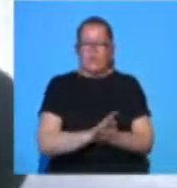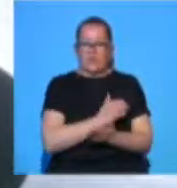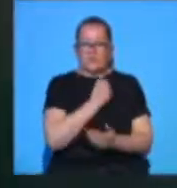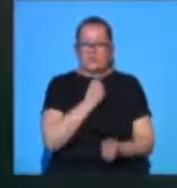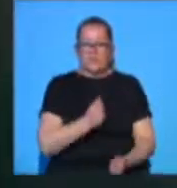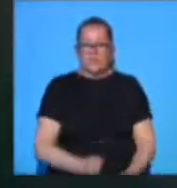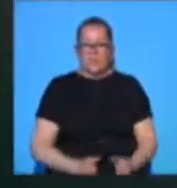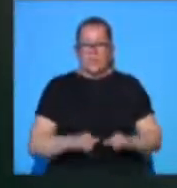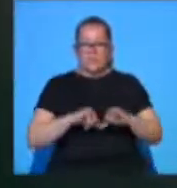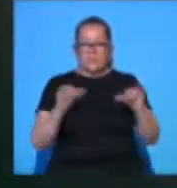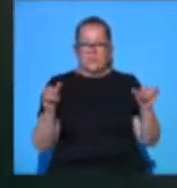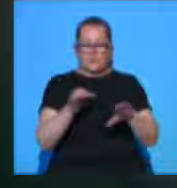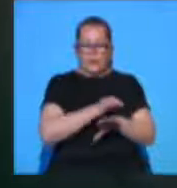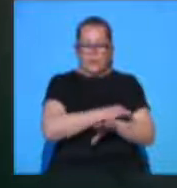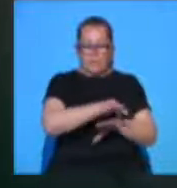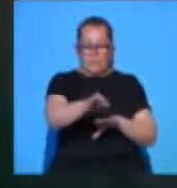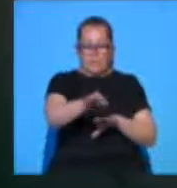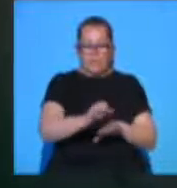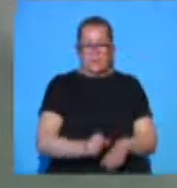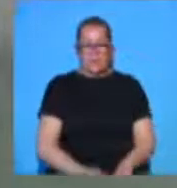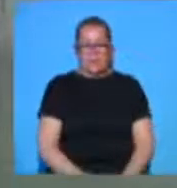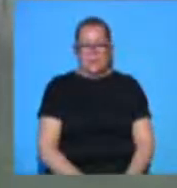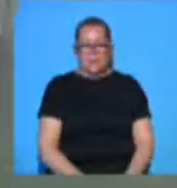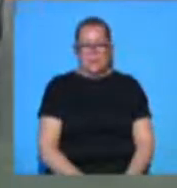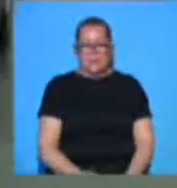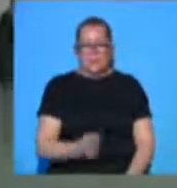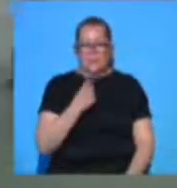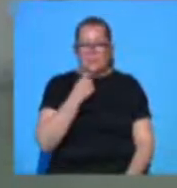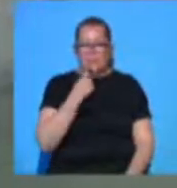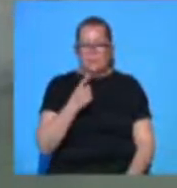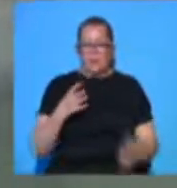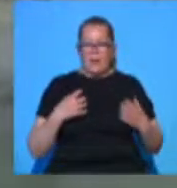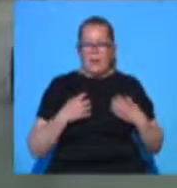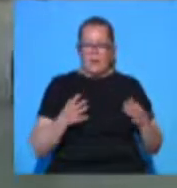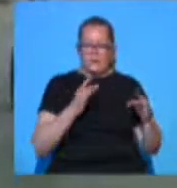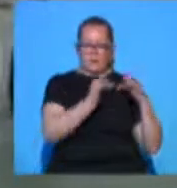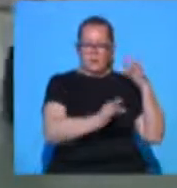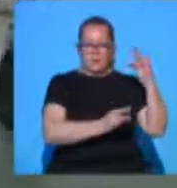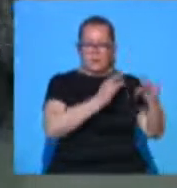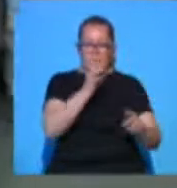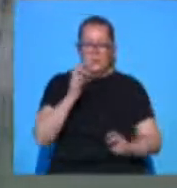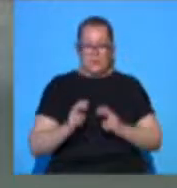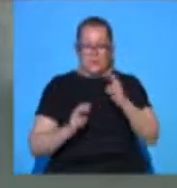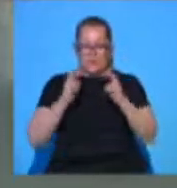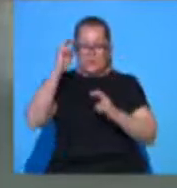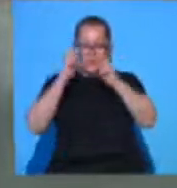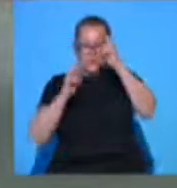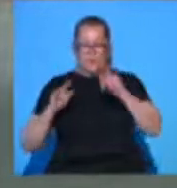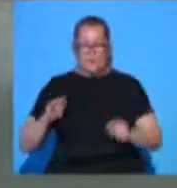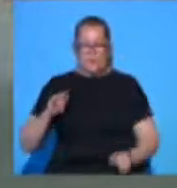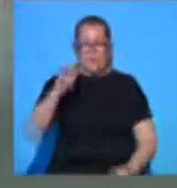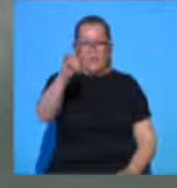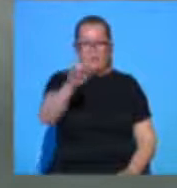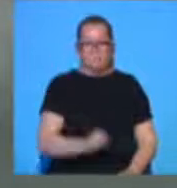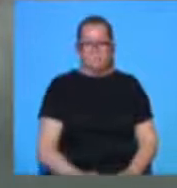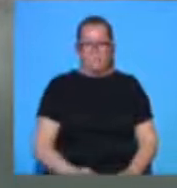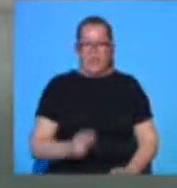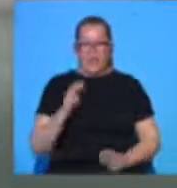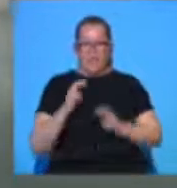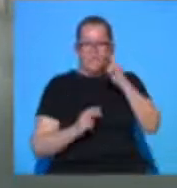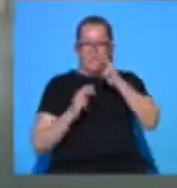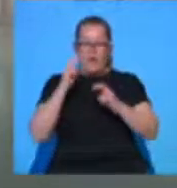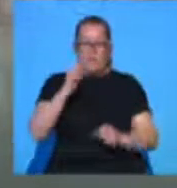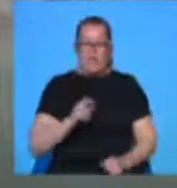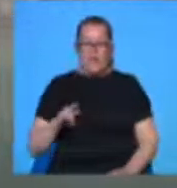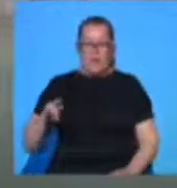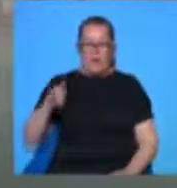să dezvolte proiecte în acest domeniu. Craiova are o bogată tradiție în industria aerospațială. Fabrica de avioane de la Craiova